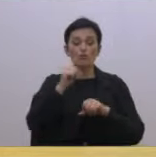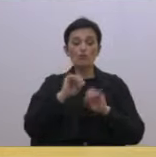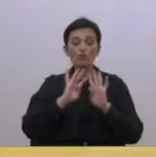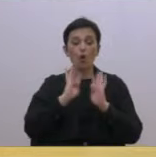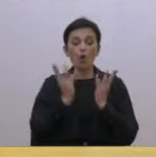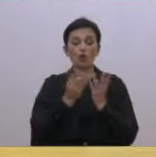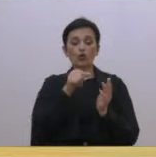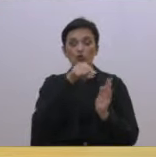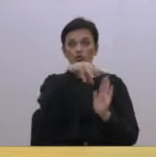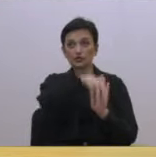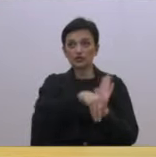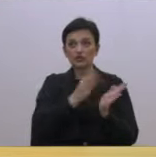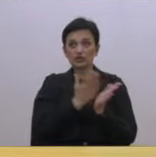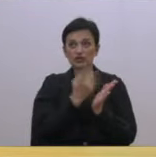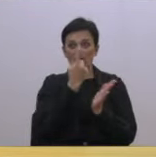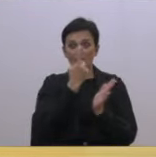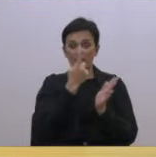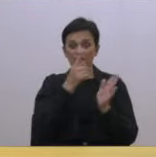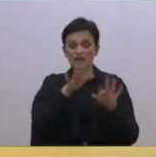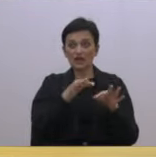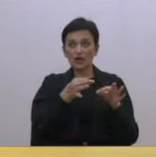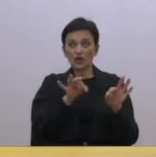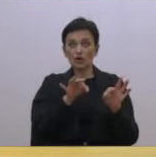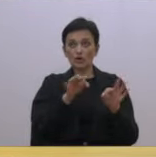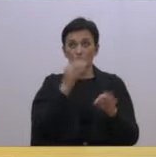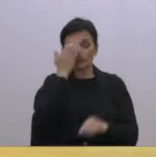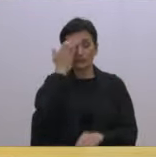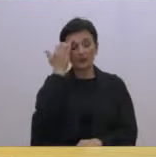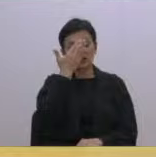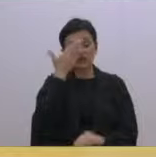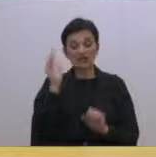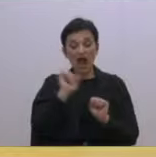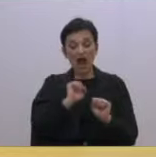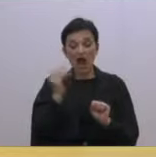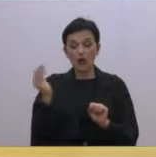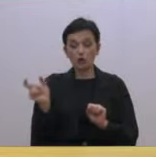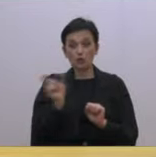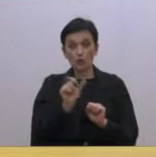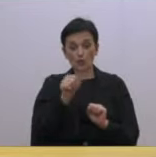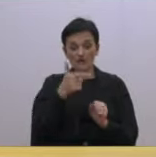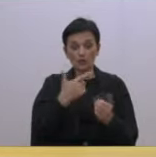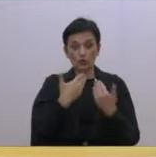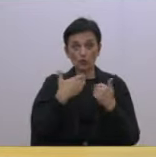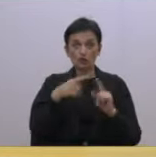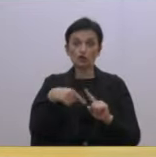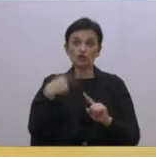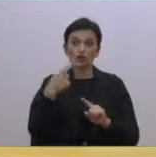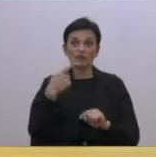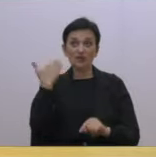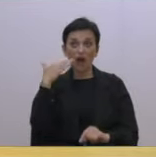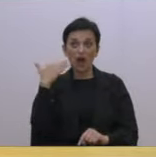ერთი ვაკანსია არის სახალხო დამცველის კვოტით, ჯერ ამას უყრიდკენ, შემდეგ აჭარის კვოტით და